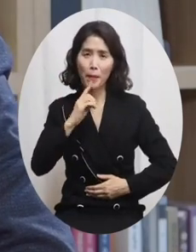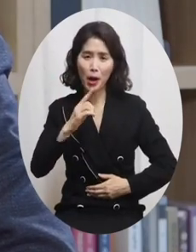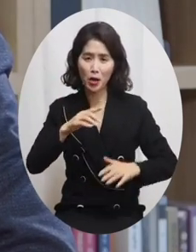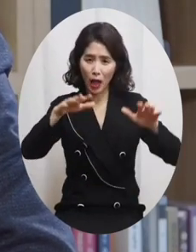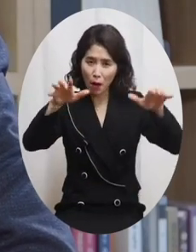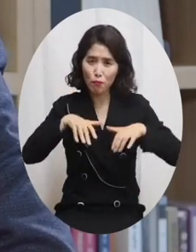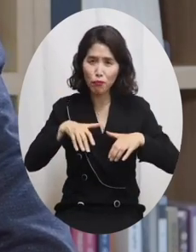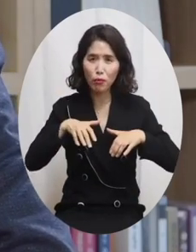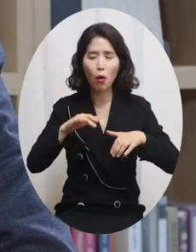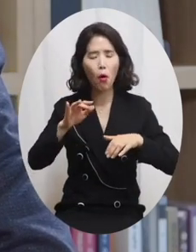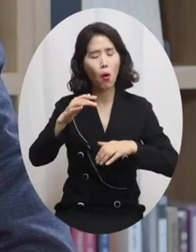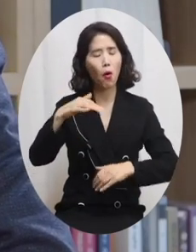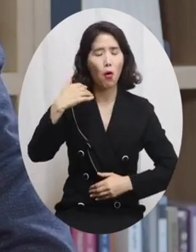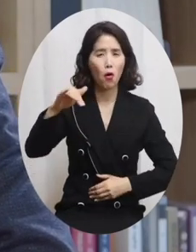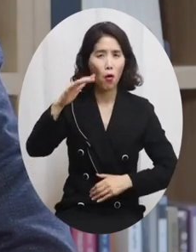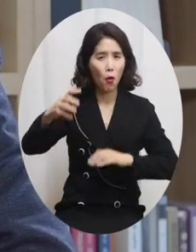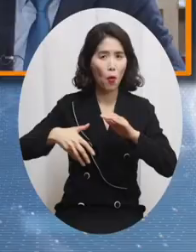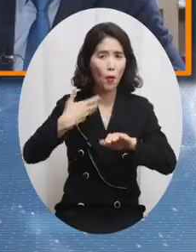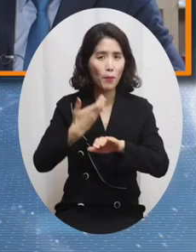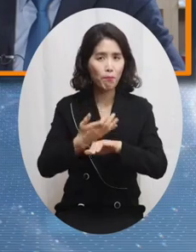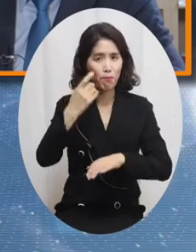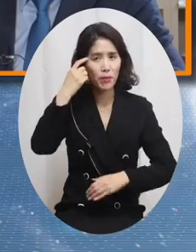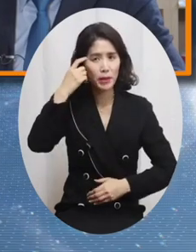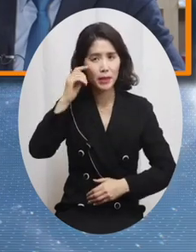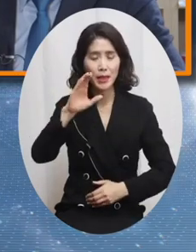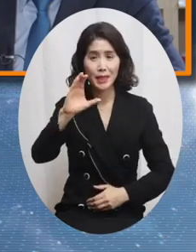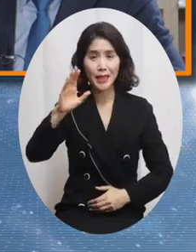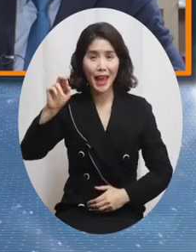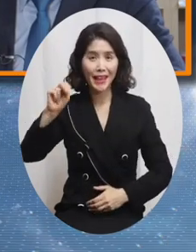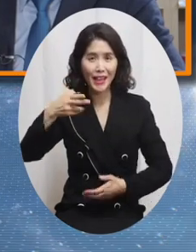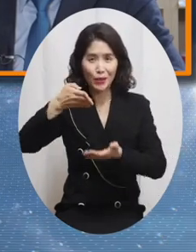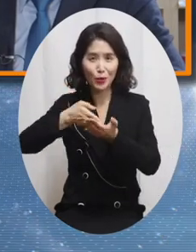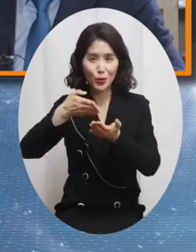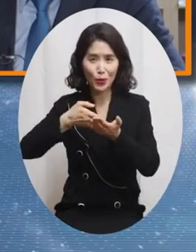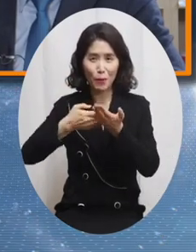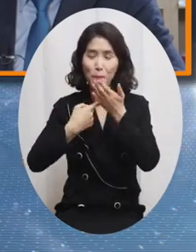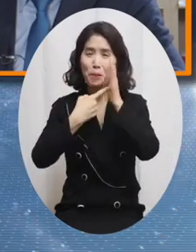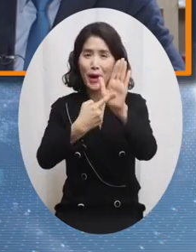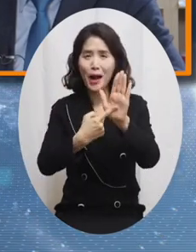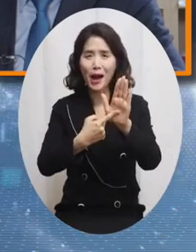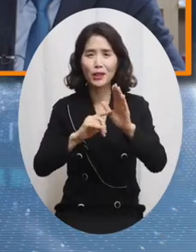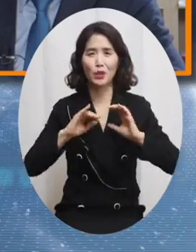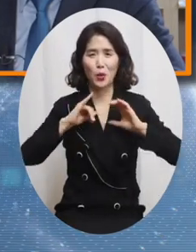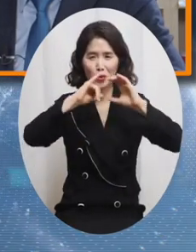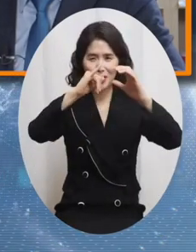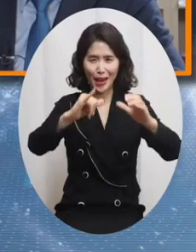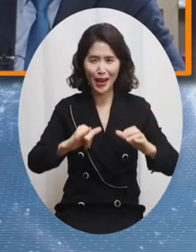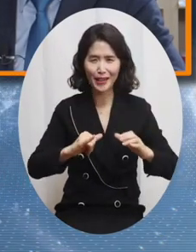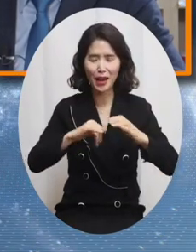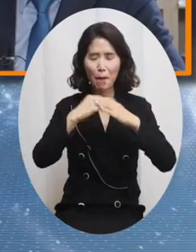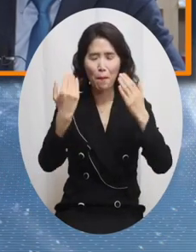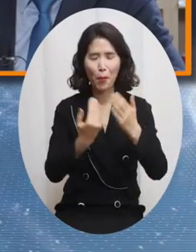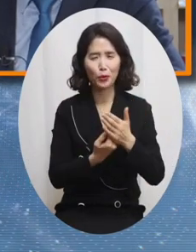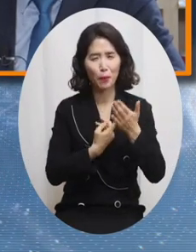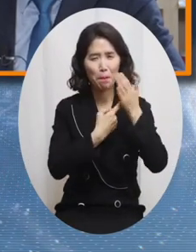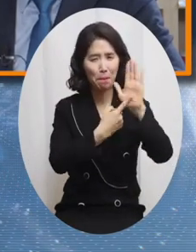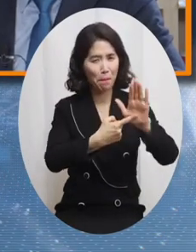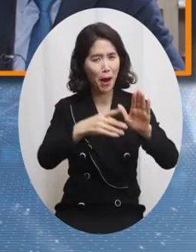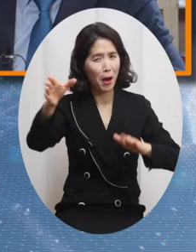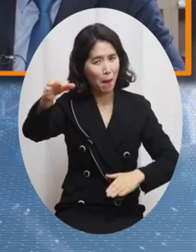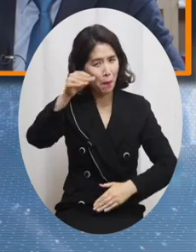가니까 획기적이라고 생각을 했던 것 같고 CNN에 그 보도되면서 이제 전 세계로 이제 타진이